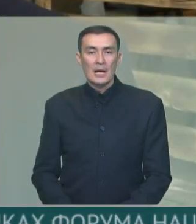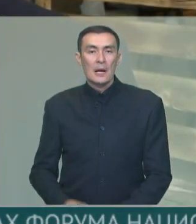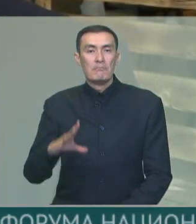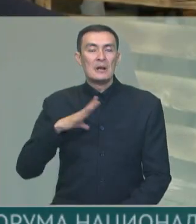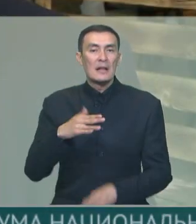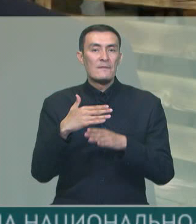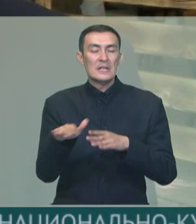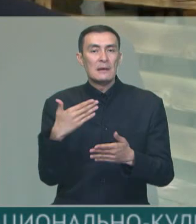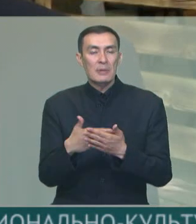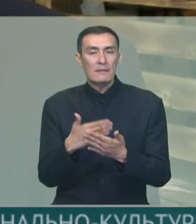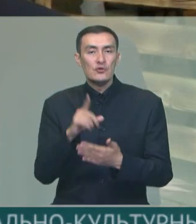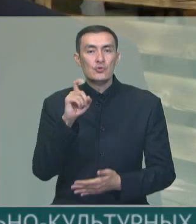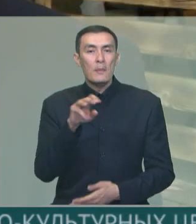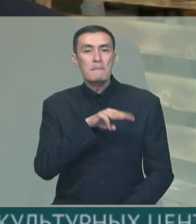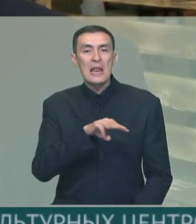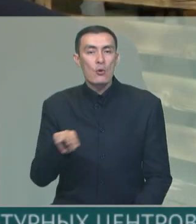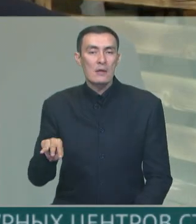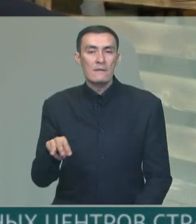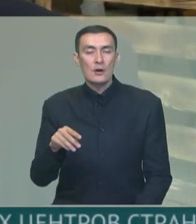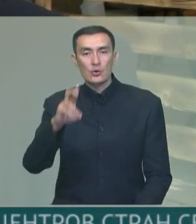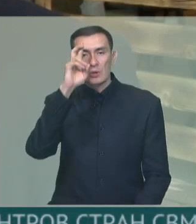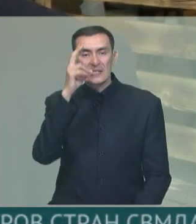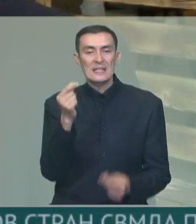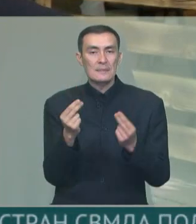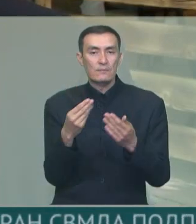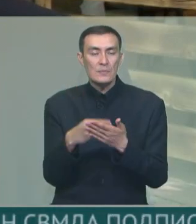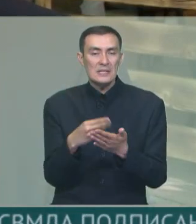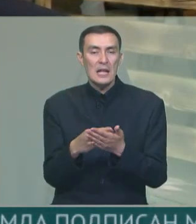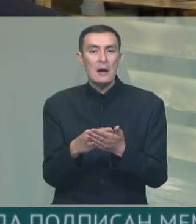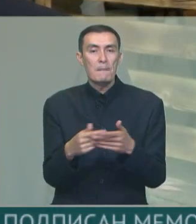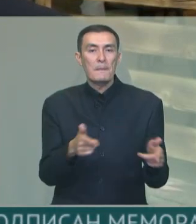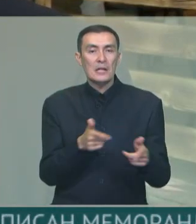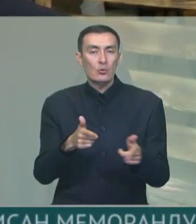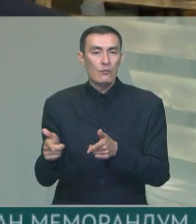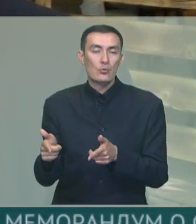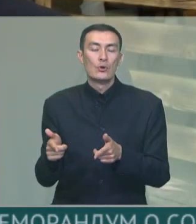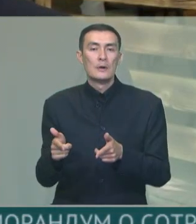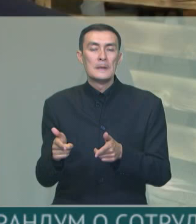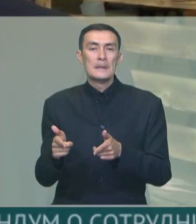Выделено порядка 100 миллионов бюджетных средств на подготовку